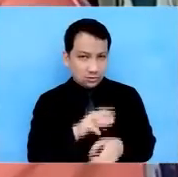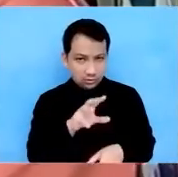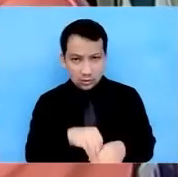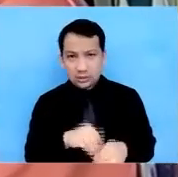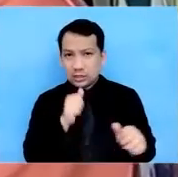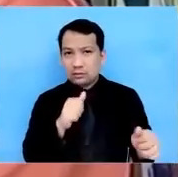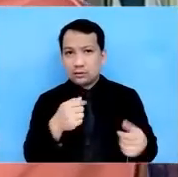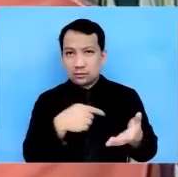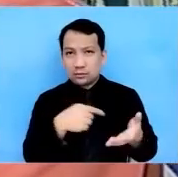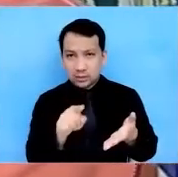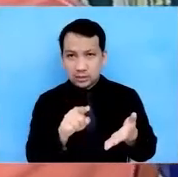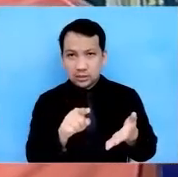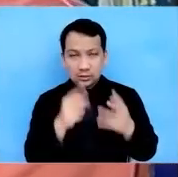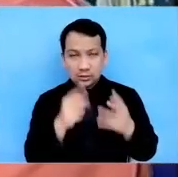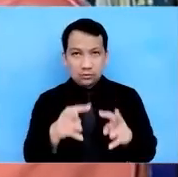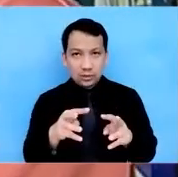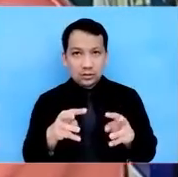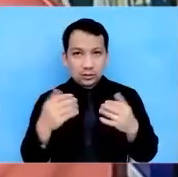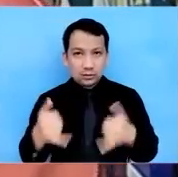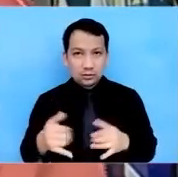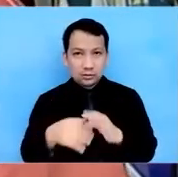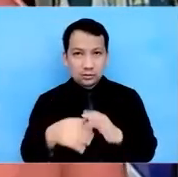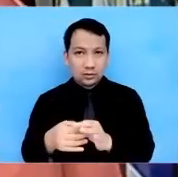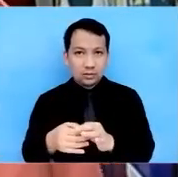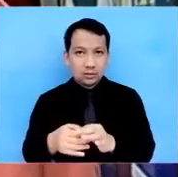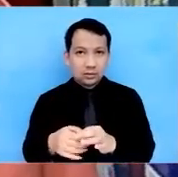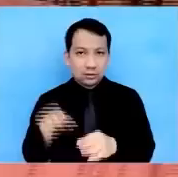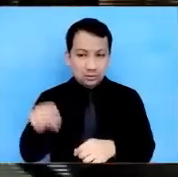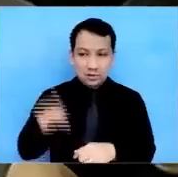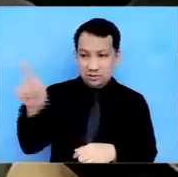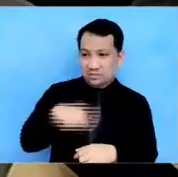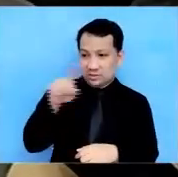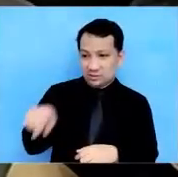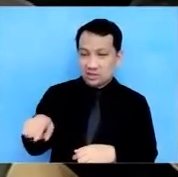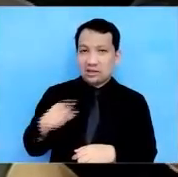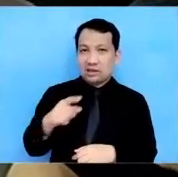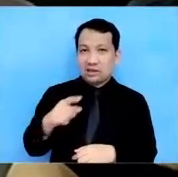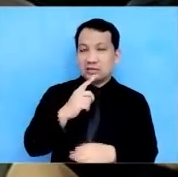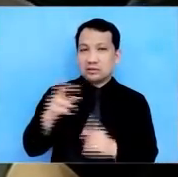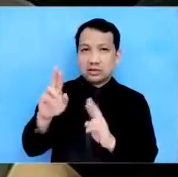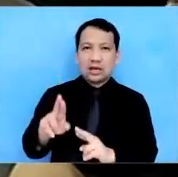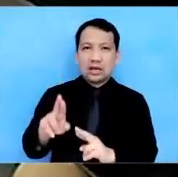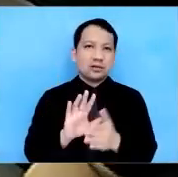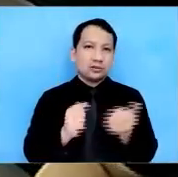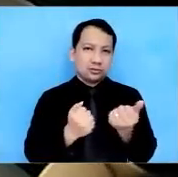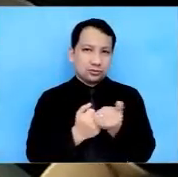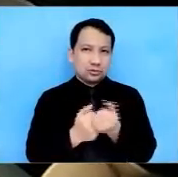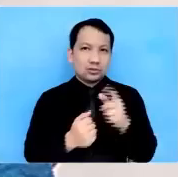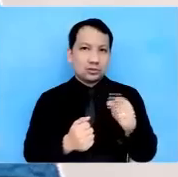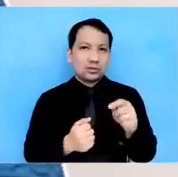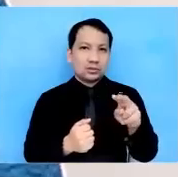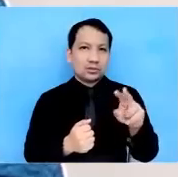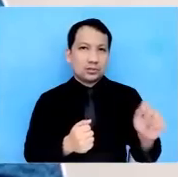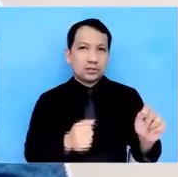porkit nagbabayad sila para manood ng game namin, doesn't give them the right na sabihan kami ng mga ganun. Suportado ng TNT ang laban ni